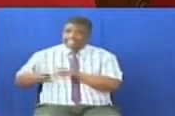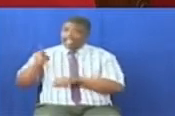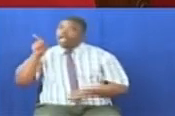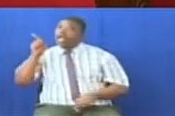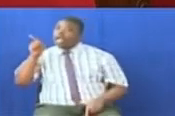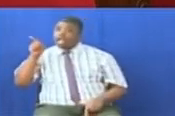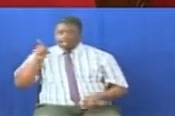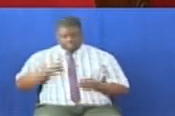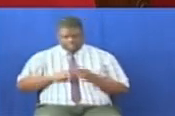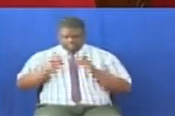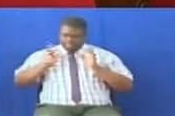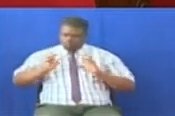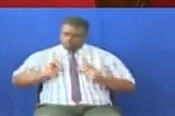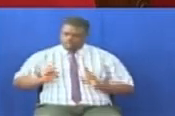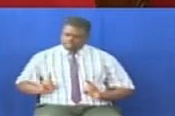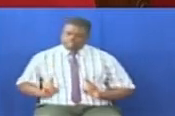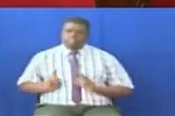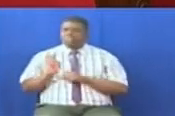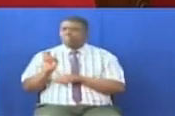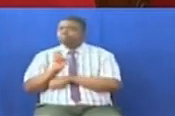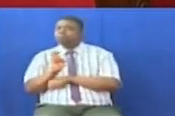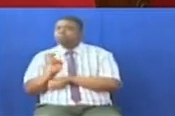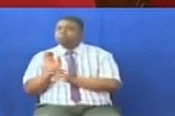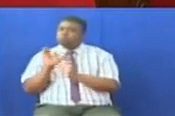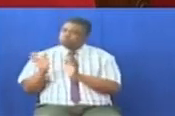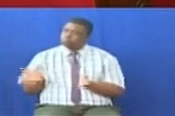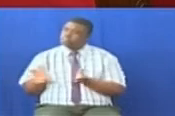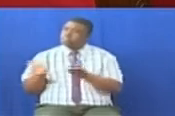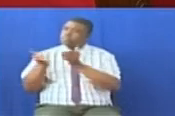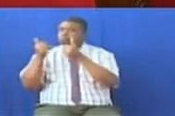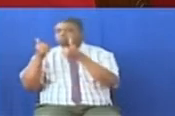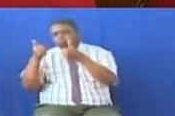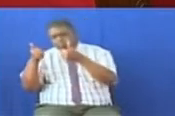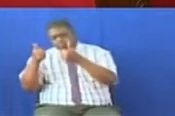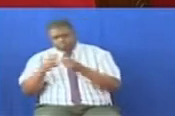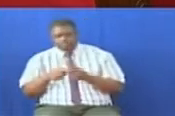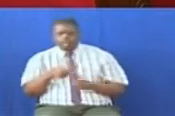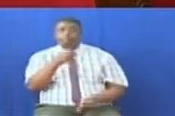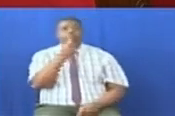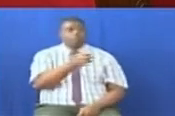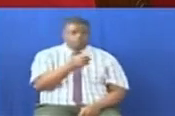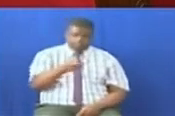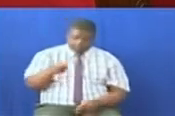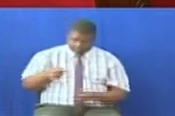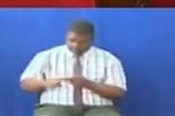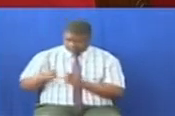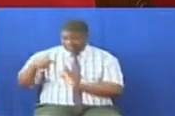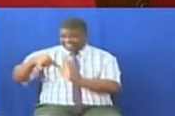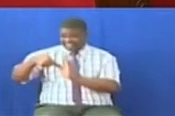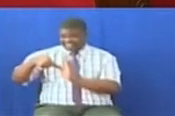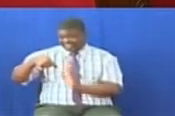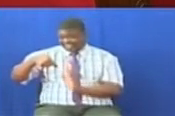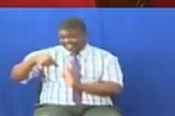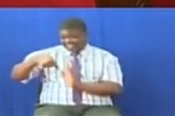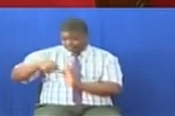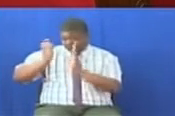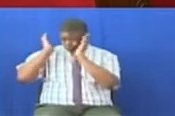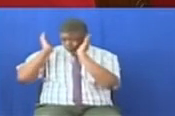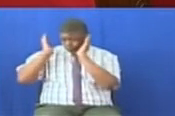kwa kusimamia vema maendeleo, na kuwapongeza sana chini ya mkuu wangu wa